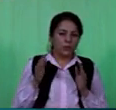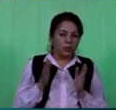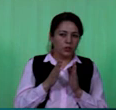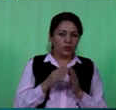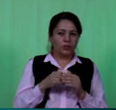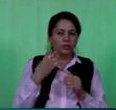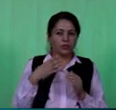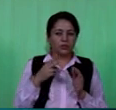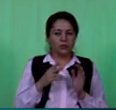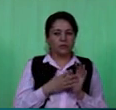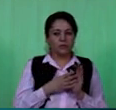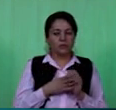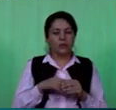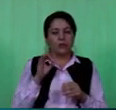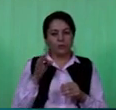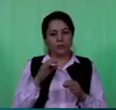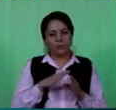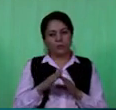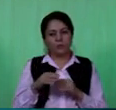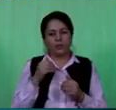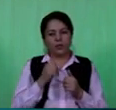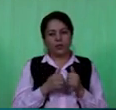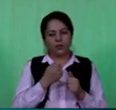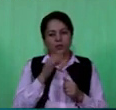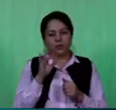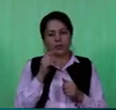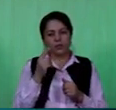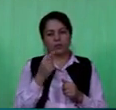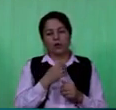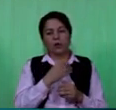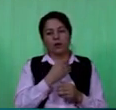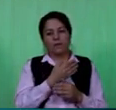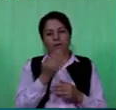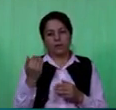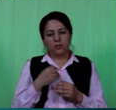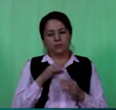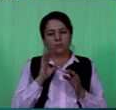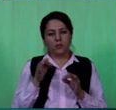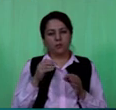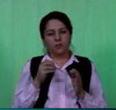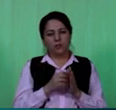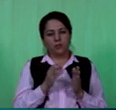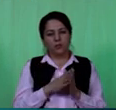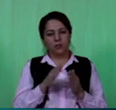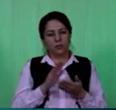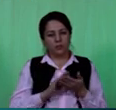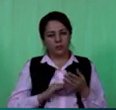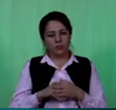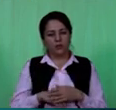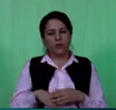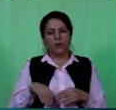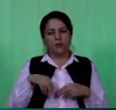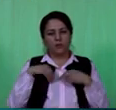правильно каждый из вас правильно расставил знаки потому что внимательно сравнил